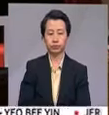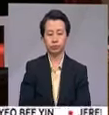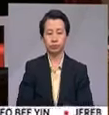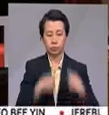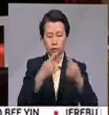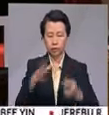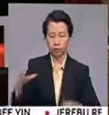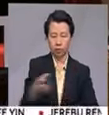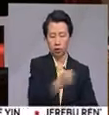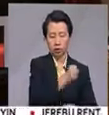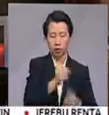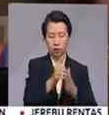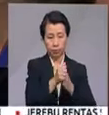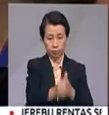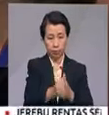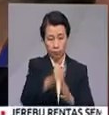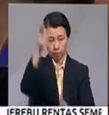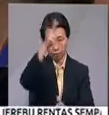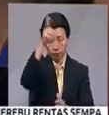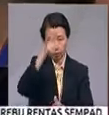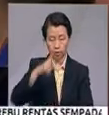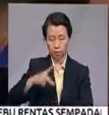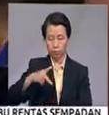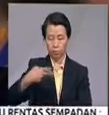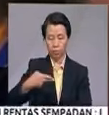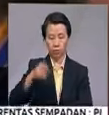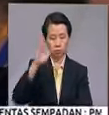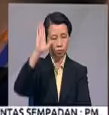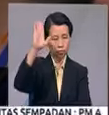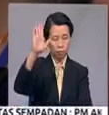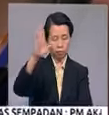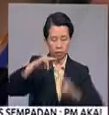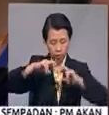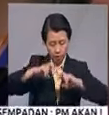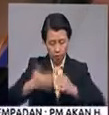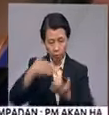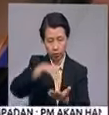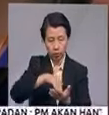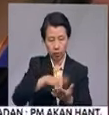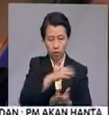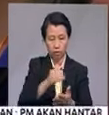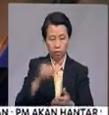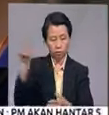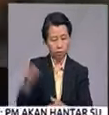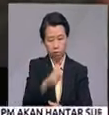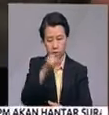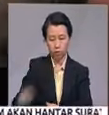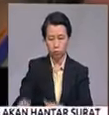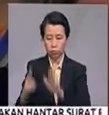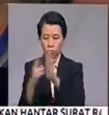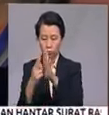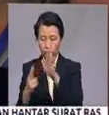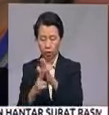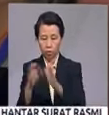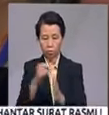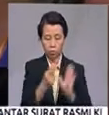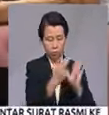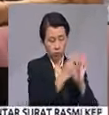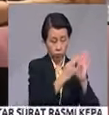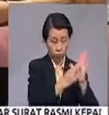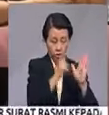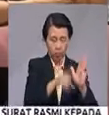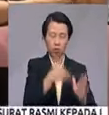Sejak mengambil alih kepimpinan, Kerajaan Pakatan Harapan berikrar mengkaji semula dan memansuhkan undang-undang dan peruntukan yang